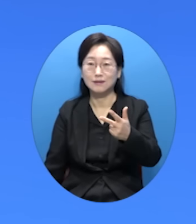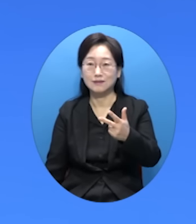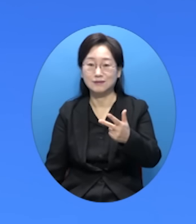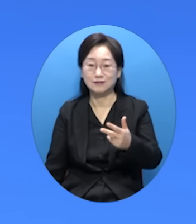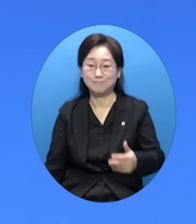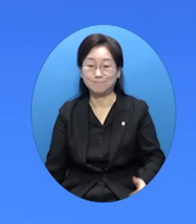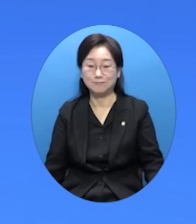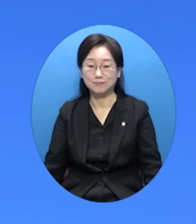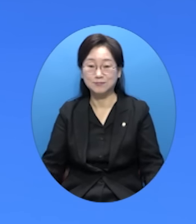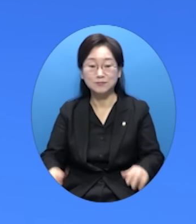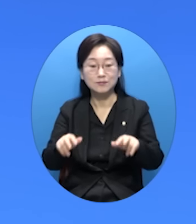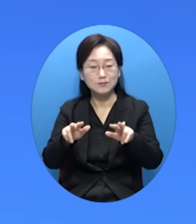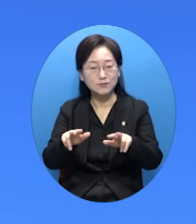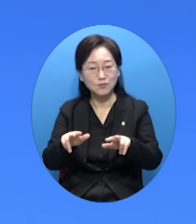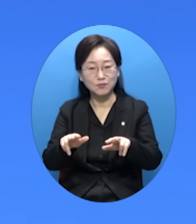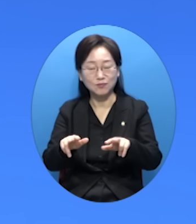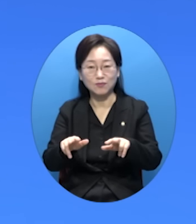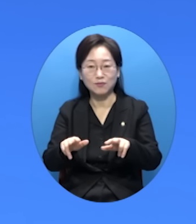또